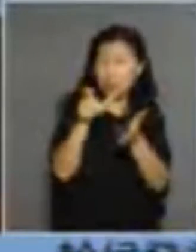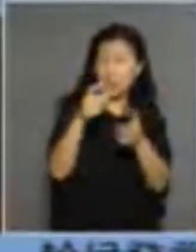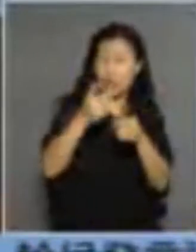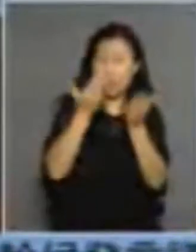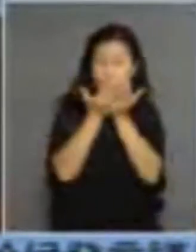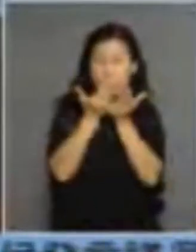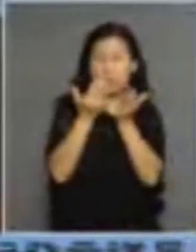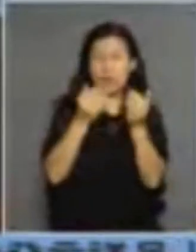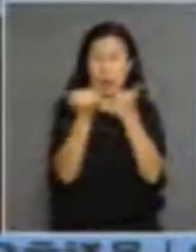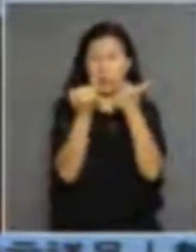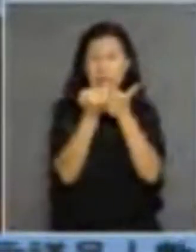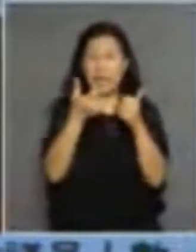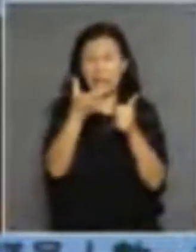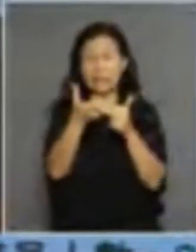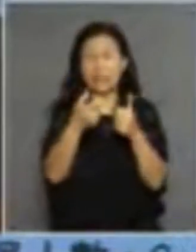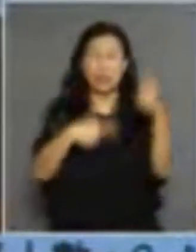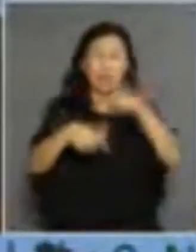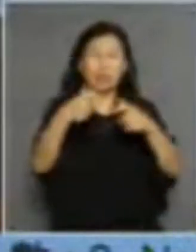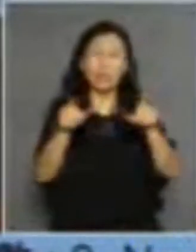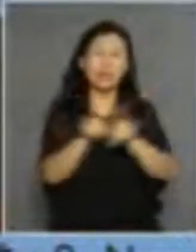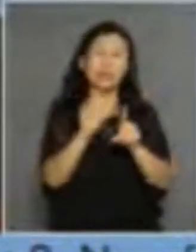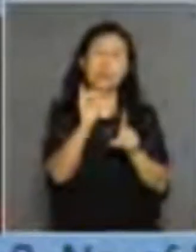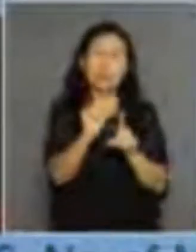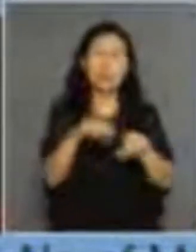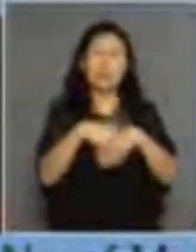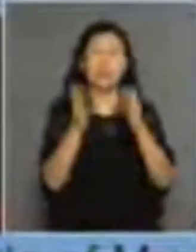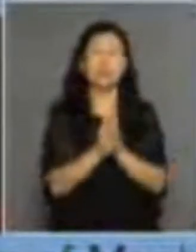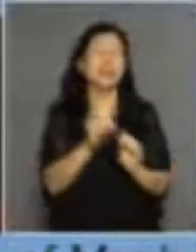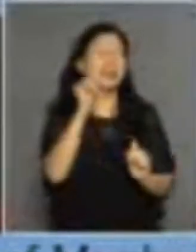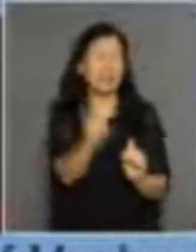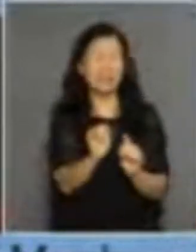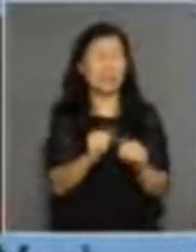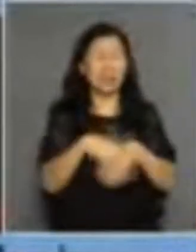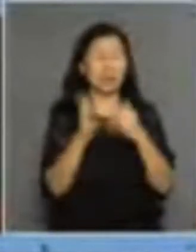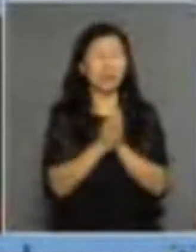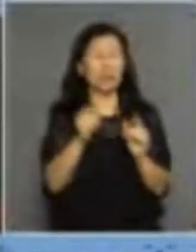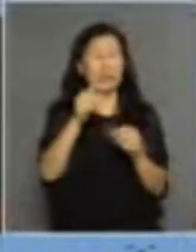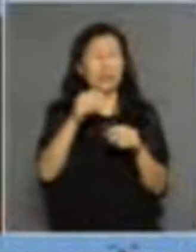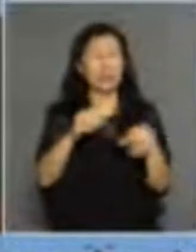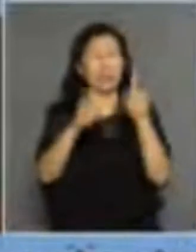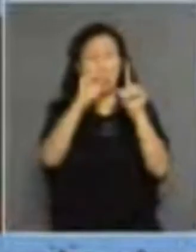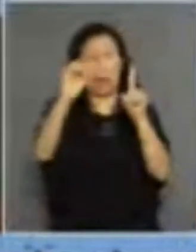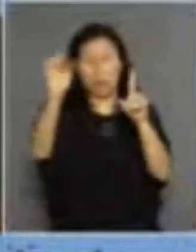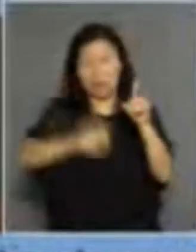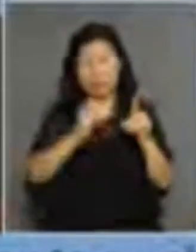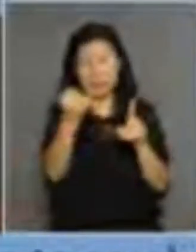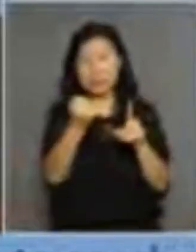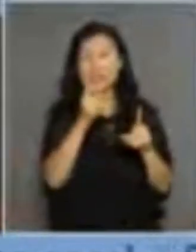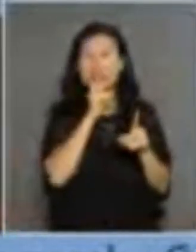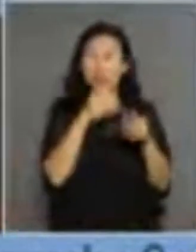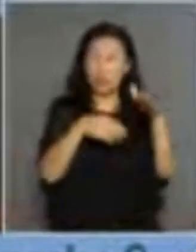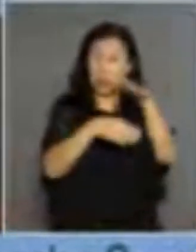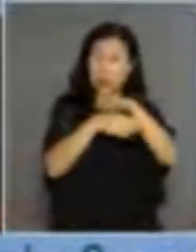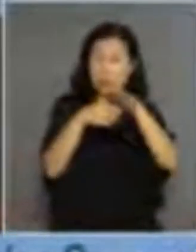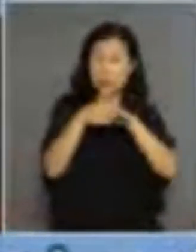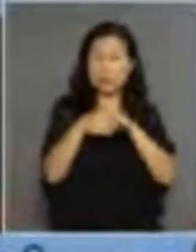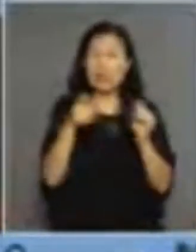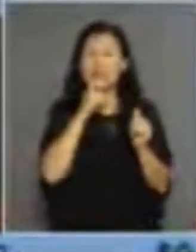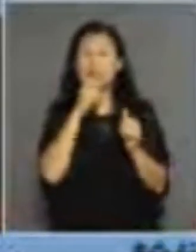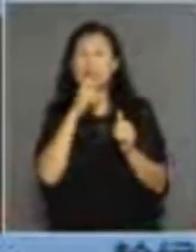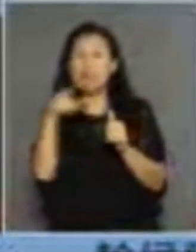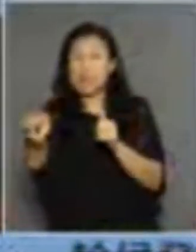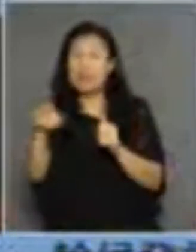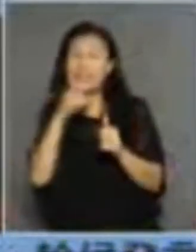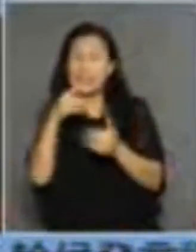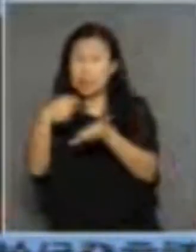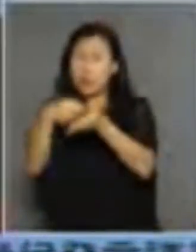你話做生意有冇咁衰嘅？即係衰到貼地啊！根本老實講，主席，你有冇間鋪頭叫啲客俾錢佢